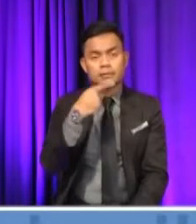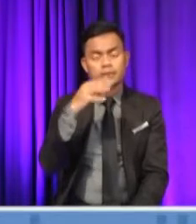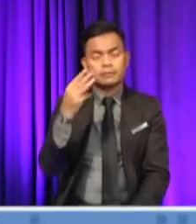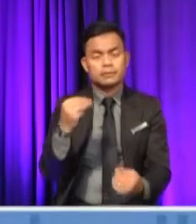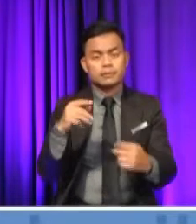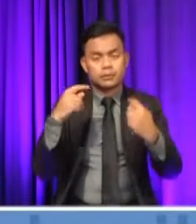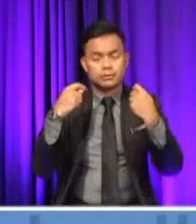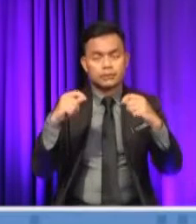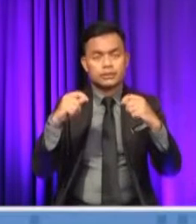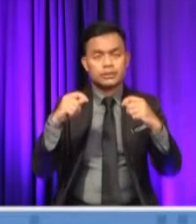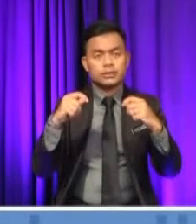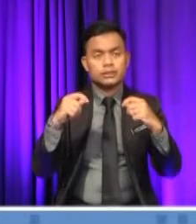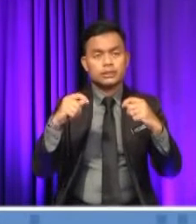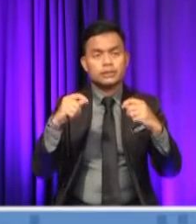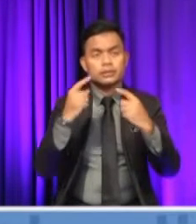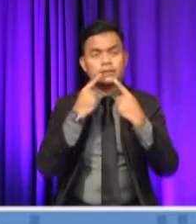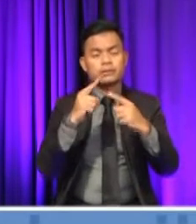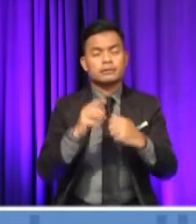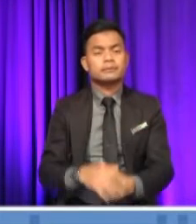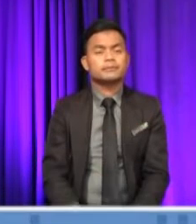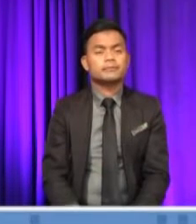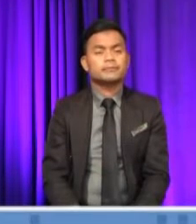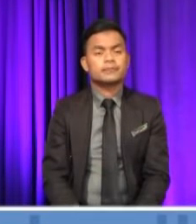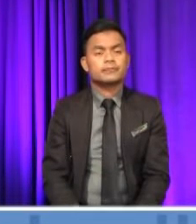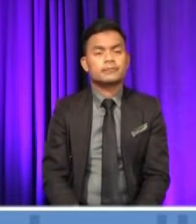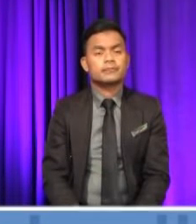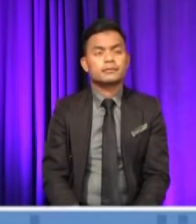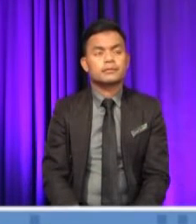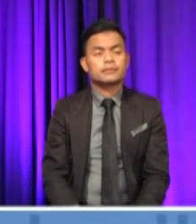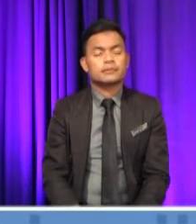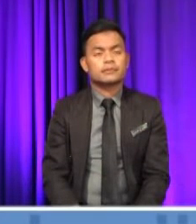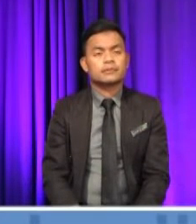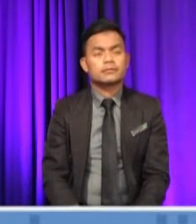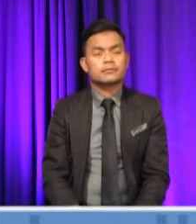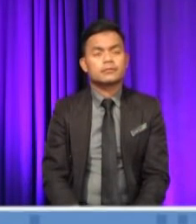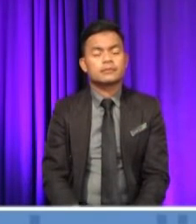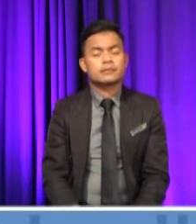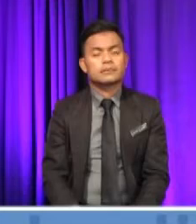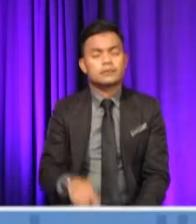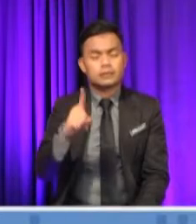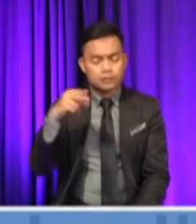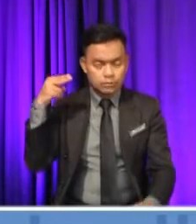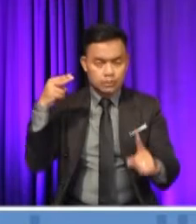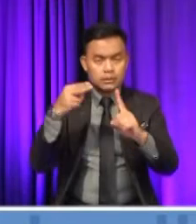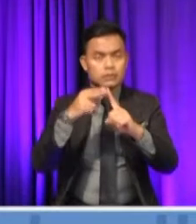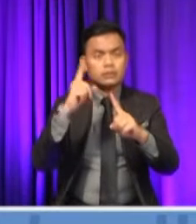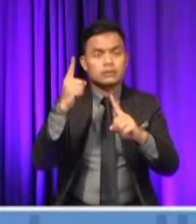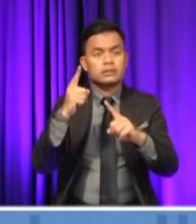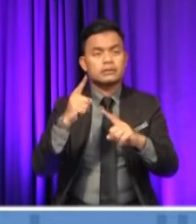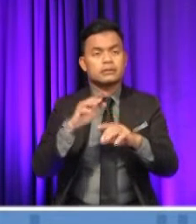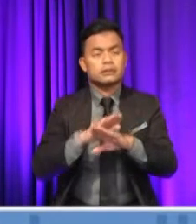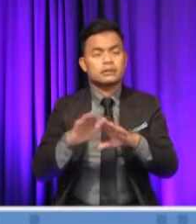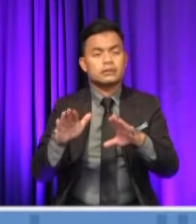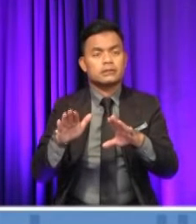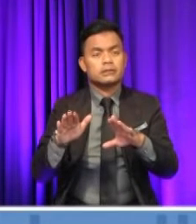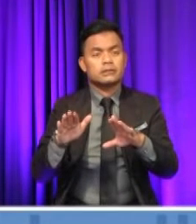Khairi. Farhad. Okey. Untuk arus terus ni, dia mengalir satu hala je. Dengan dia ni tak ada